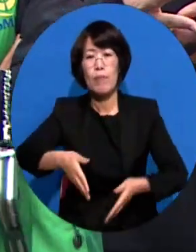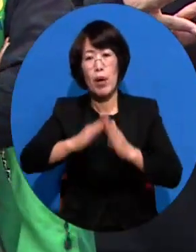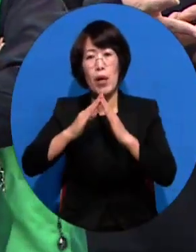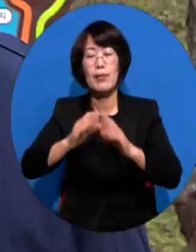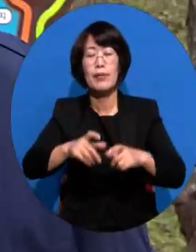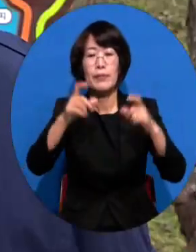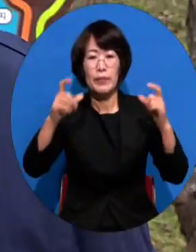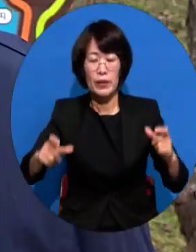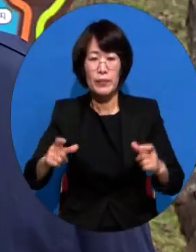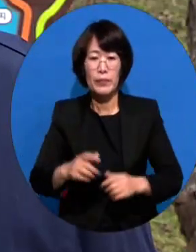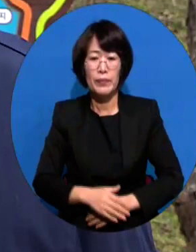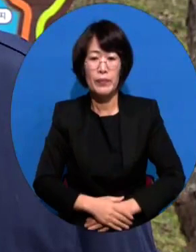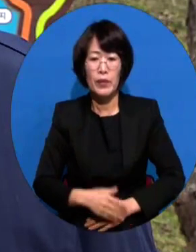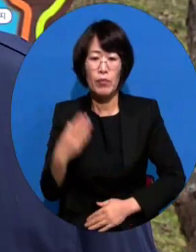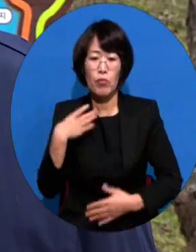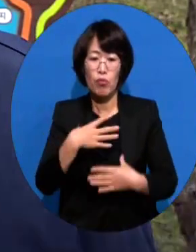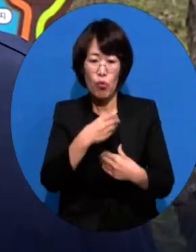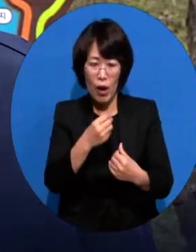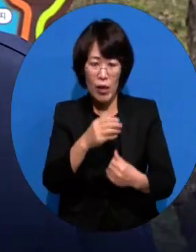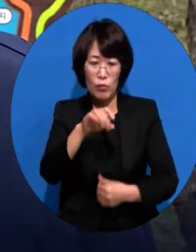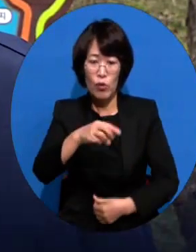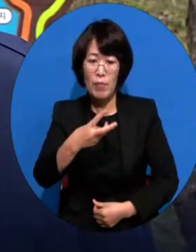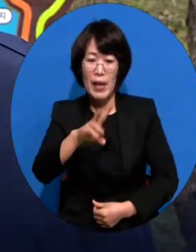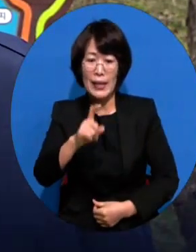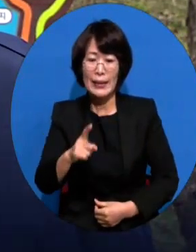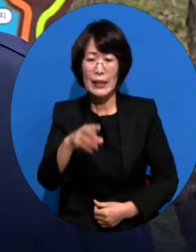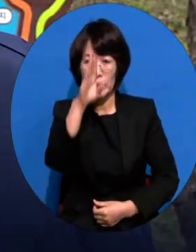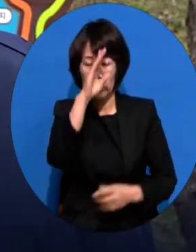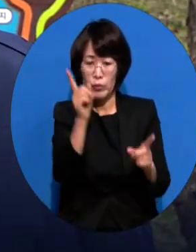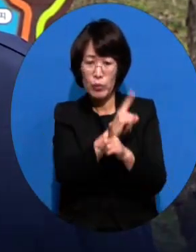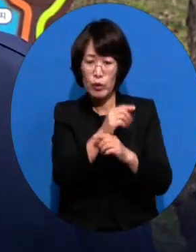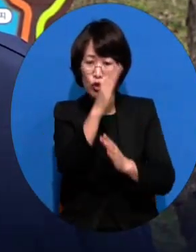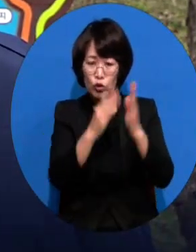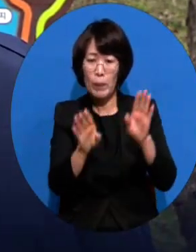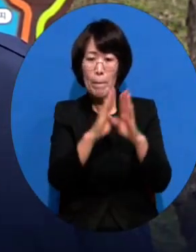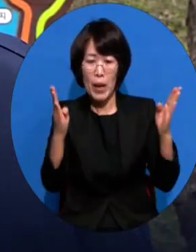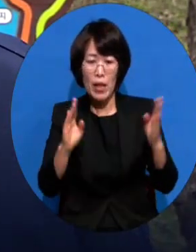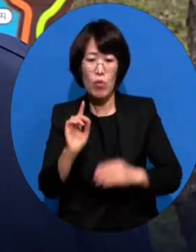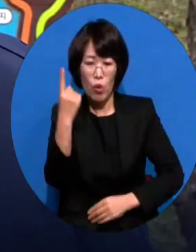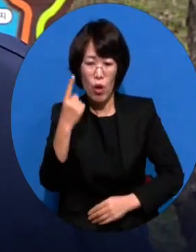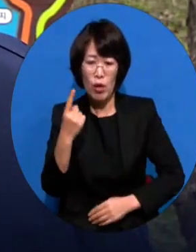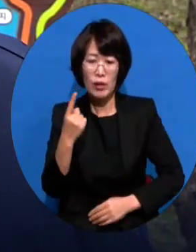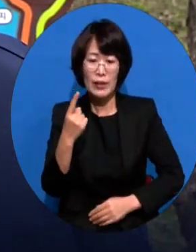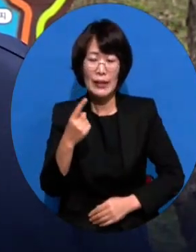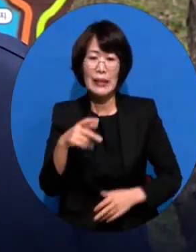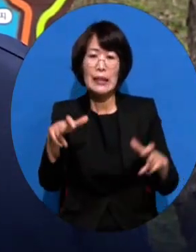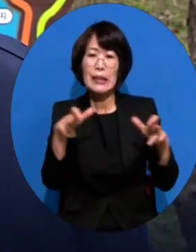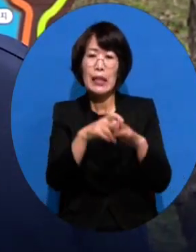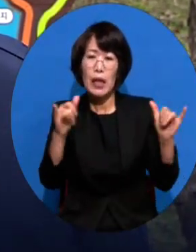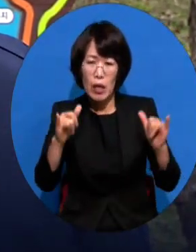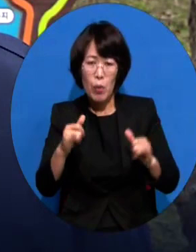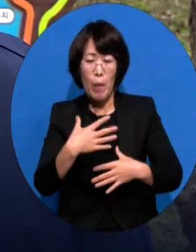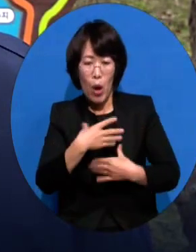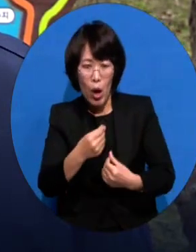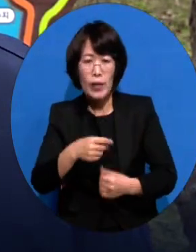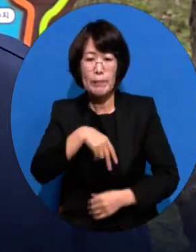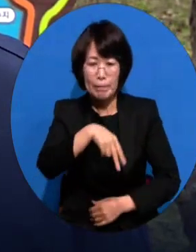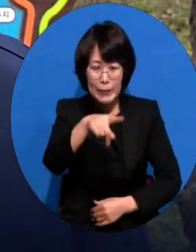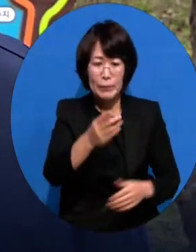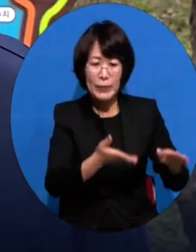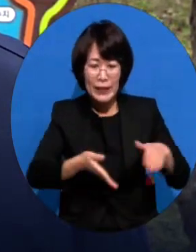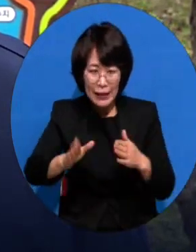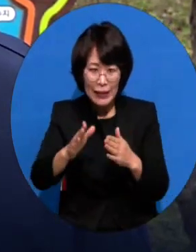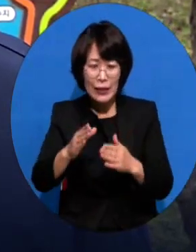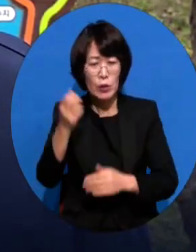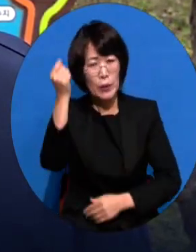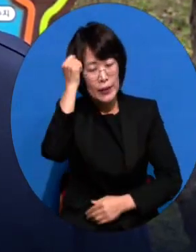계획입니다. 무안 물맞이 치우의 숲 개장을 시작으로 무장의 나눔길, 숲속 야영장, 자연